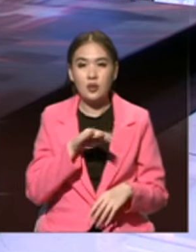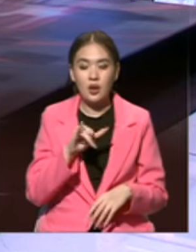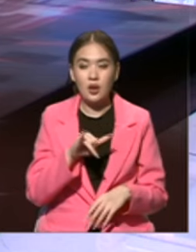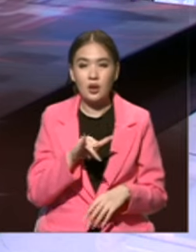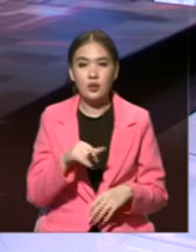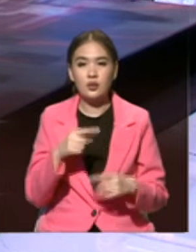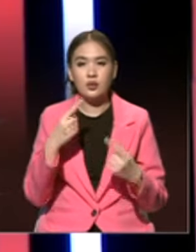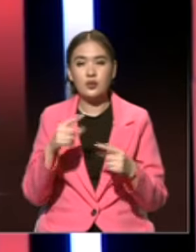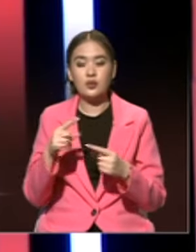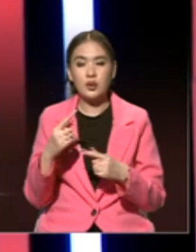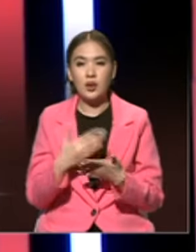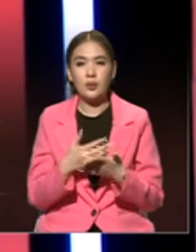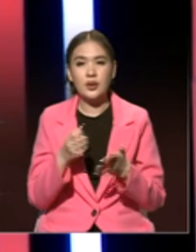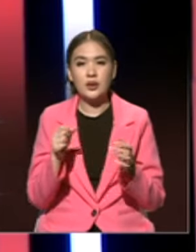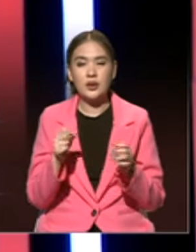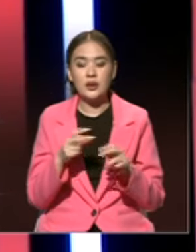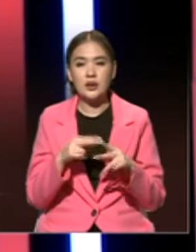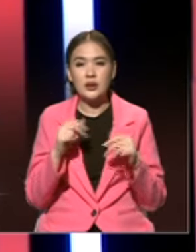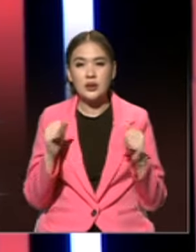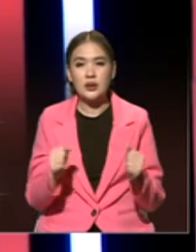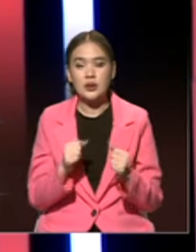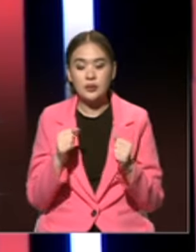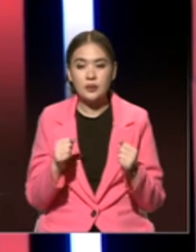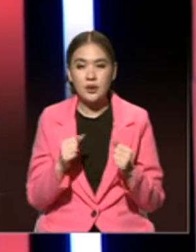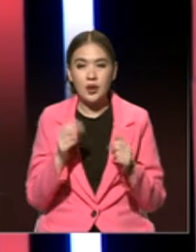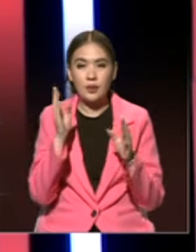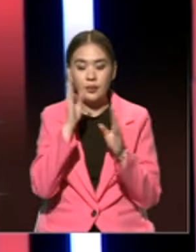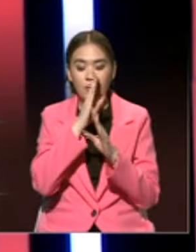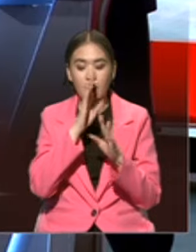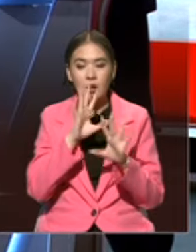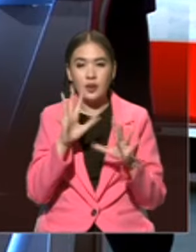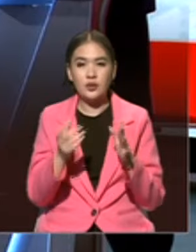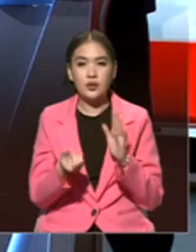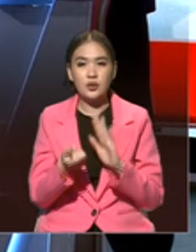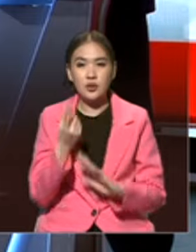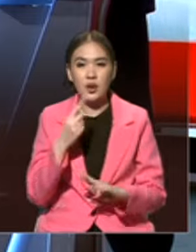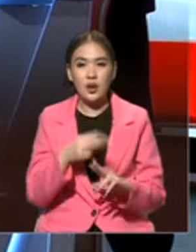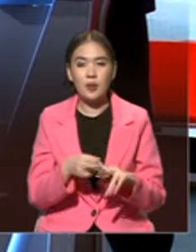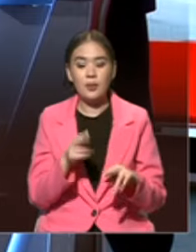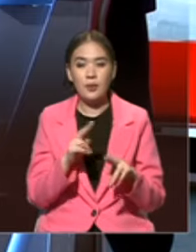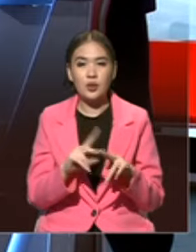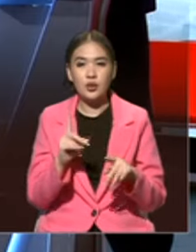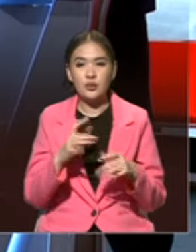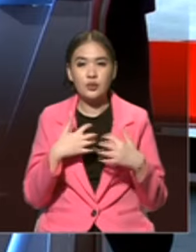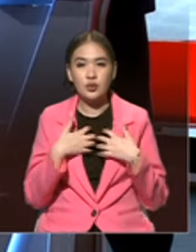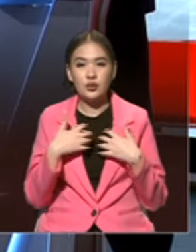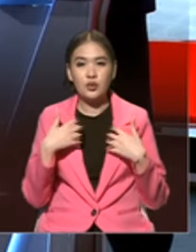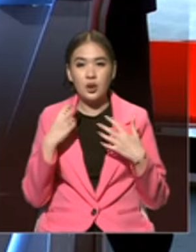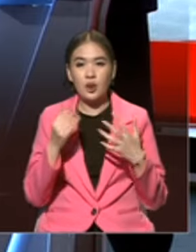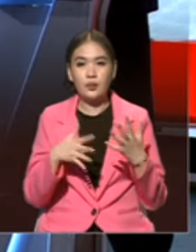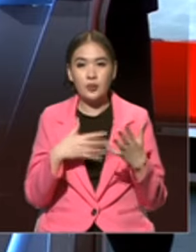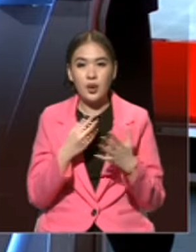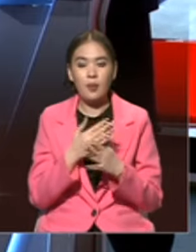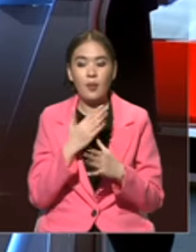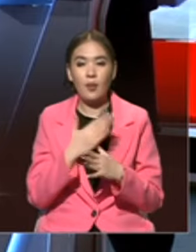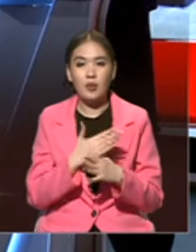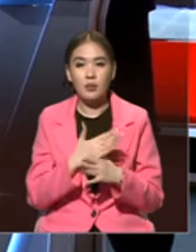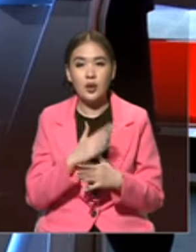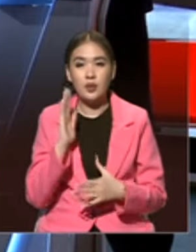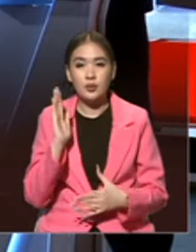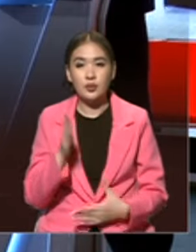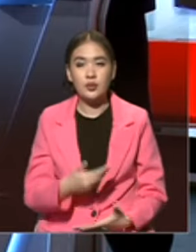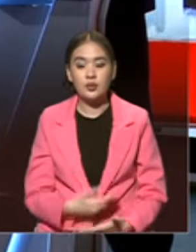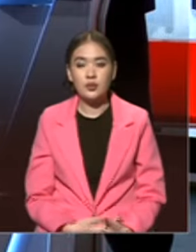өңірде болған қыстың ауа райын келеңсіз жағдайларына пайда болғанда, мал басының өтемақысын алуға бұл өз әсерін тигізеді деп ойлаймын өз